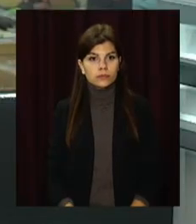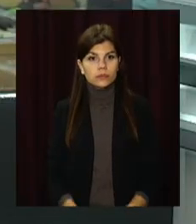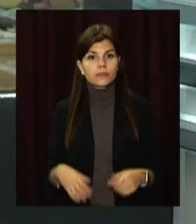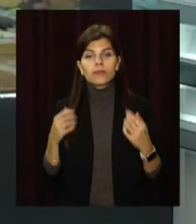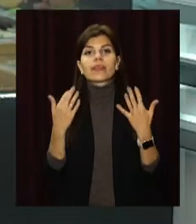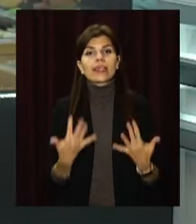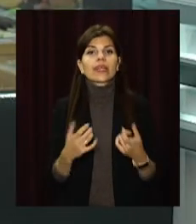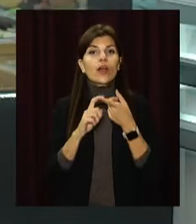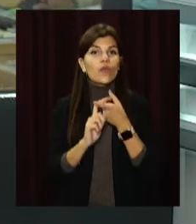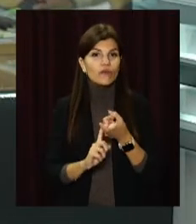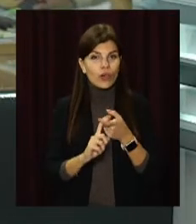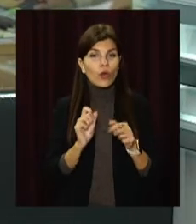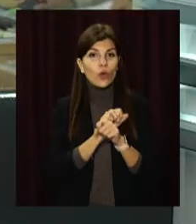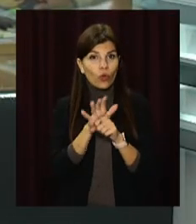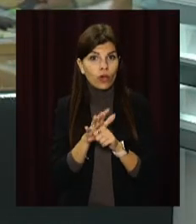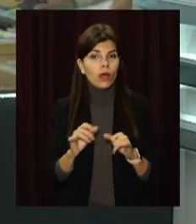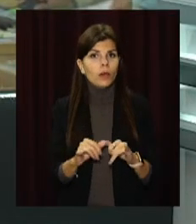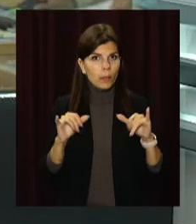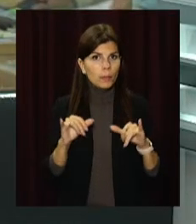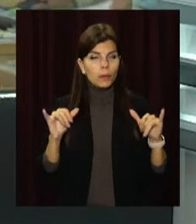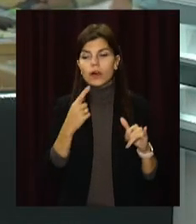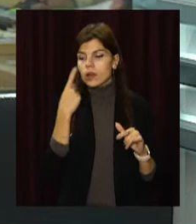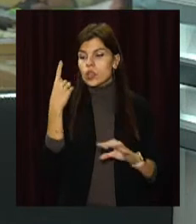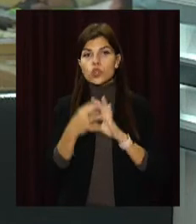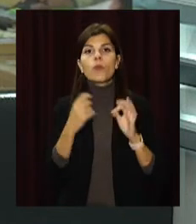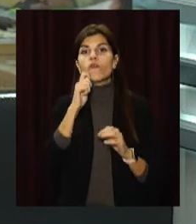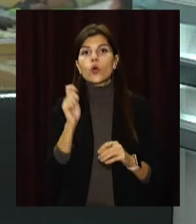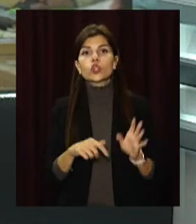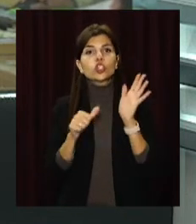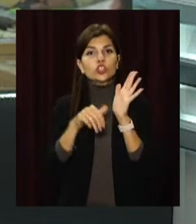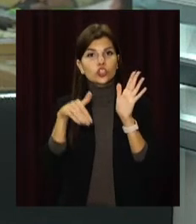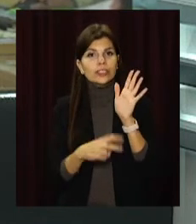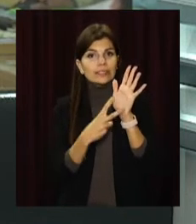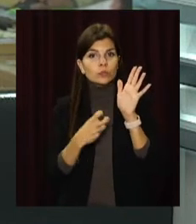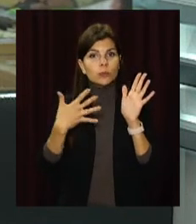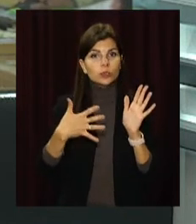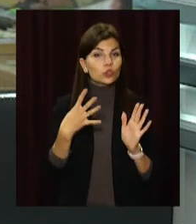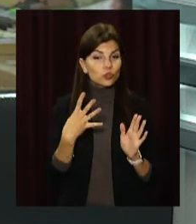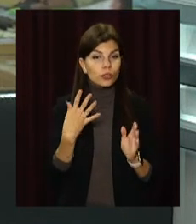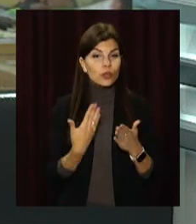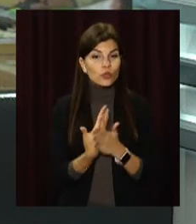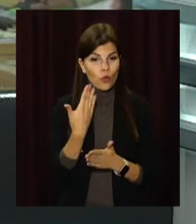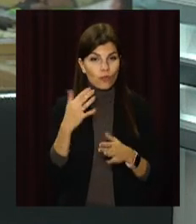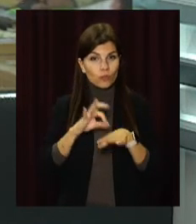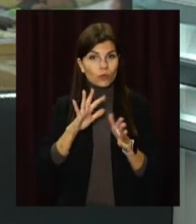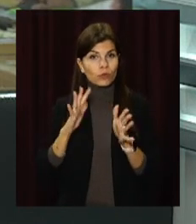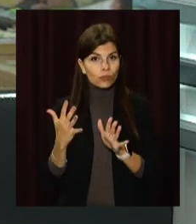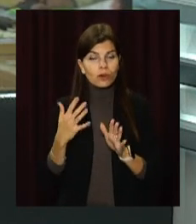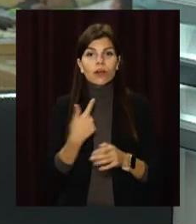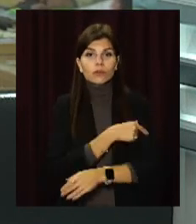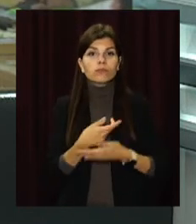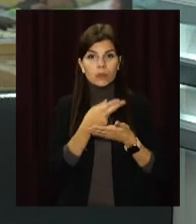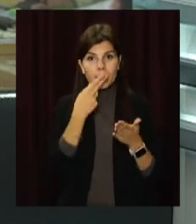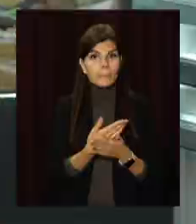Кількість інфікованих коронавірусом стрімко зростає. Минулої доби в Україні 6754 нових хворих. Ушпиталили